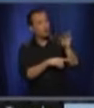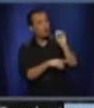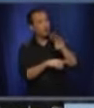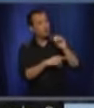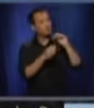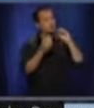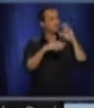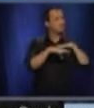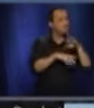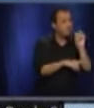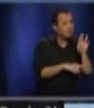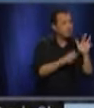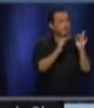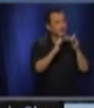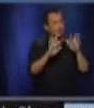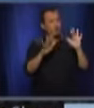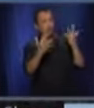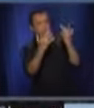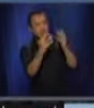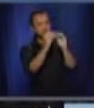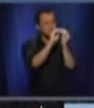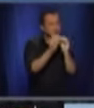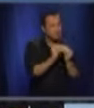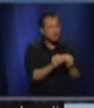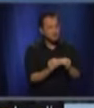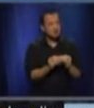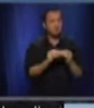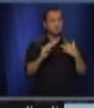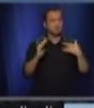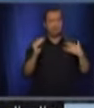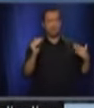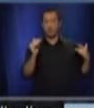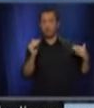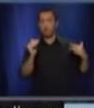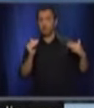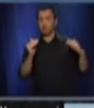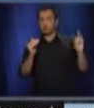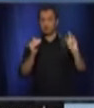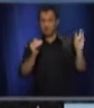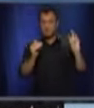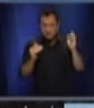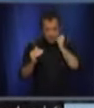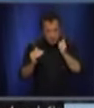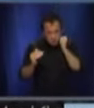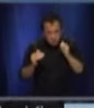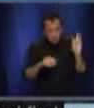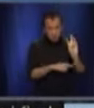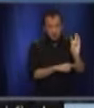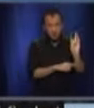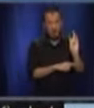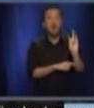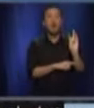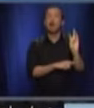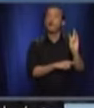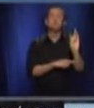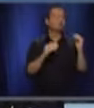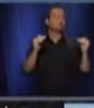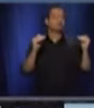que lorsqu'on est rendu à 60 cas par jour sur une moyenne mobile, bien là, c'est sûr qu'on s'est rapproché. Et